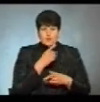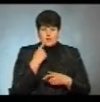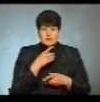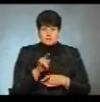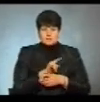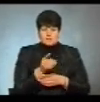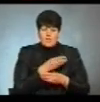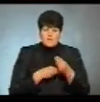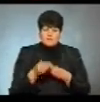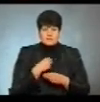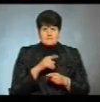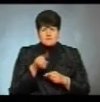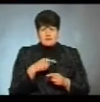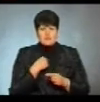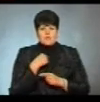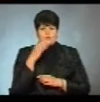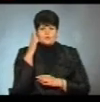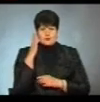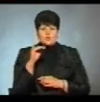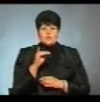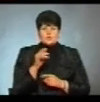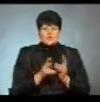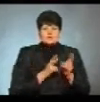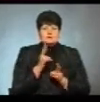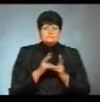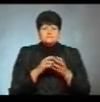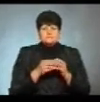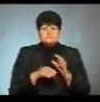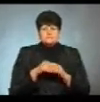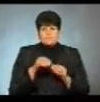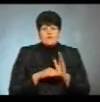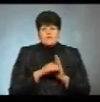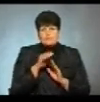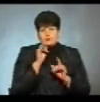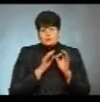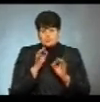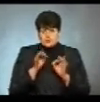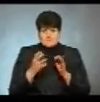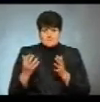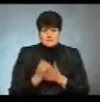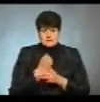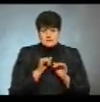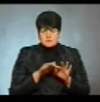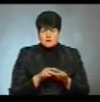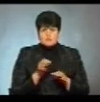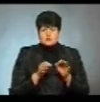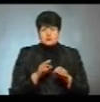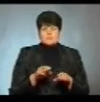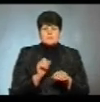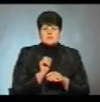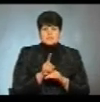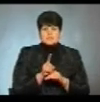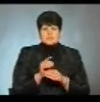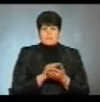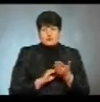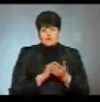фальсифікацію, вимагали переголосування. Ющенко оскаржував результати виборів у Верховному суді і виграв справу. Суд призначив повторне